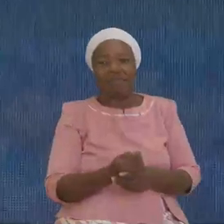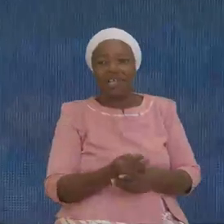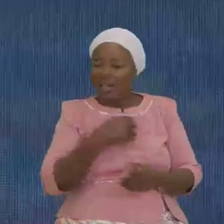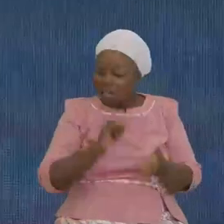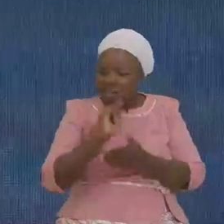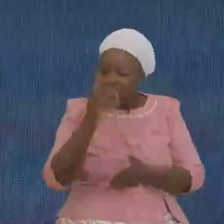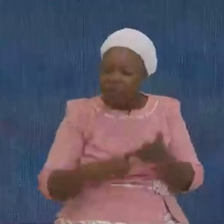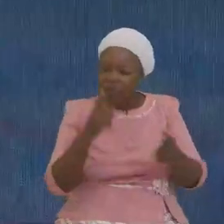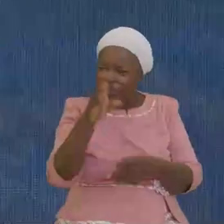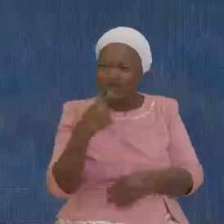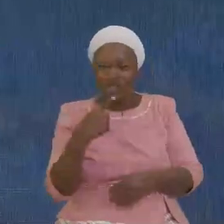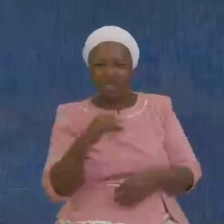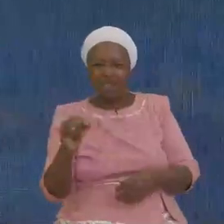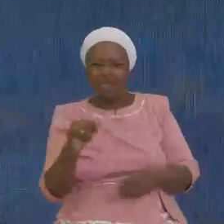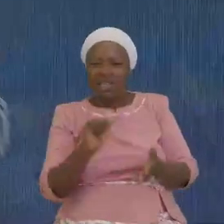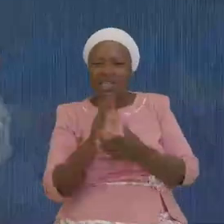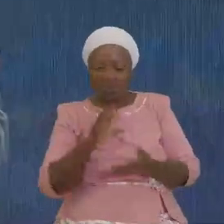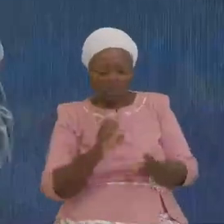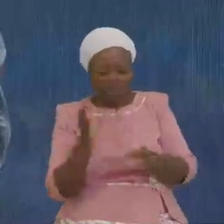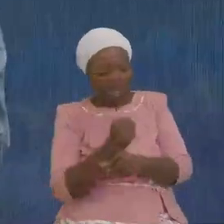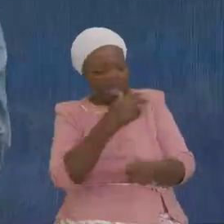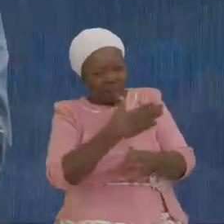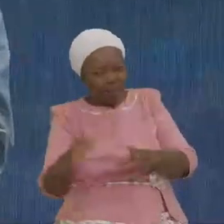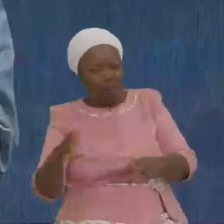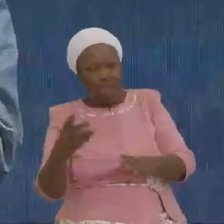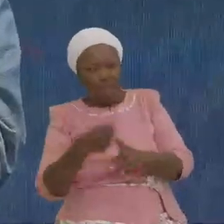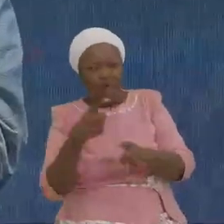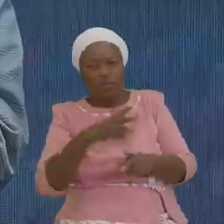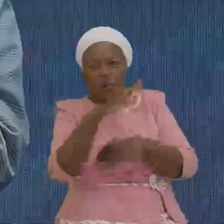vision complète. C'est ce que Dieu dit.